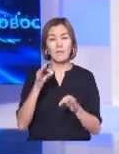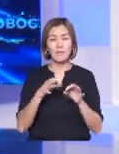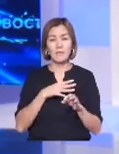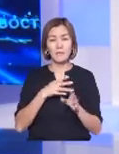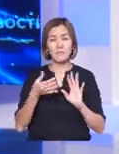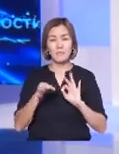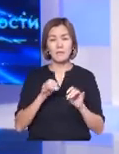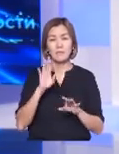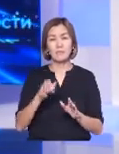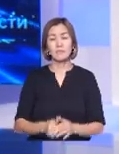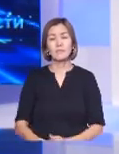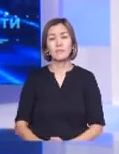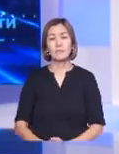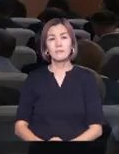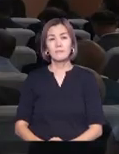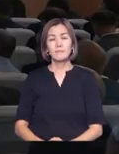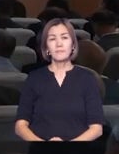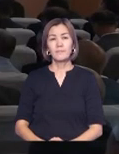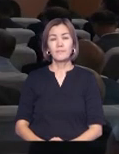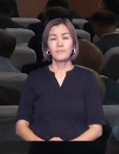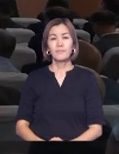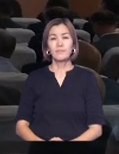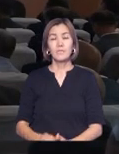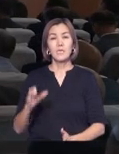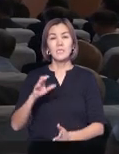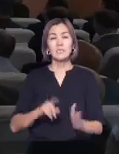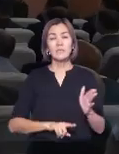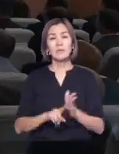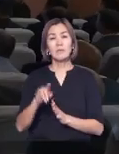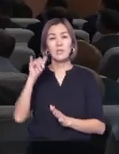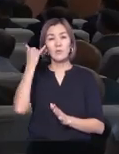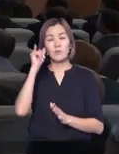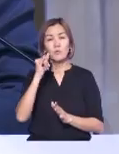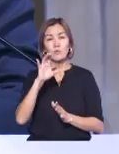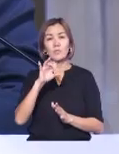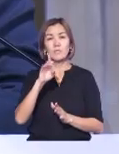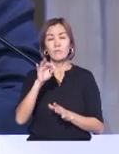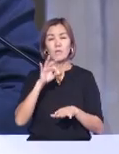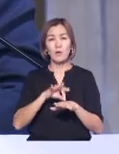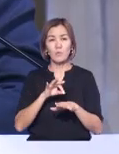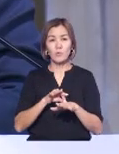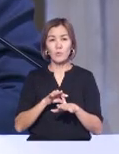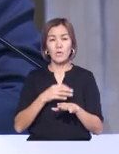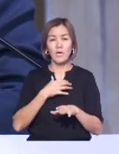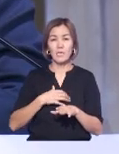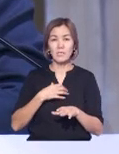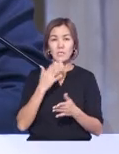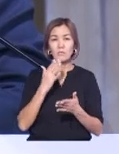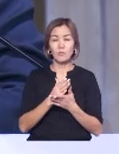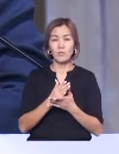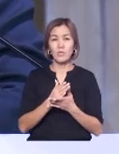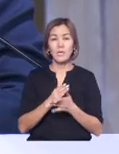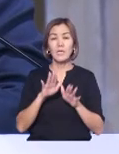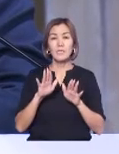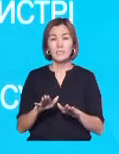талқыланды. Сюжеттен көрелік. Қыркүйек басталғалы ұйғыр ауданынан шыққан сібір жарасы облыс тұрғындарын алаңдатып отырғаны жасырын емес.